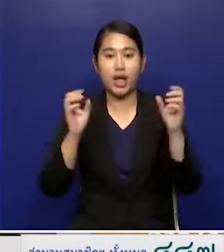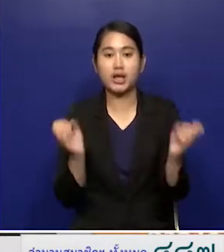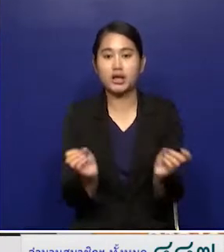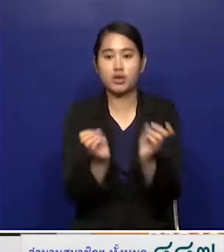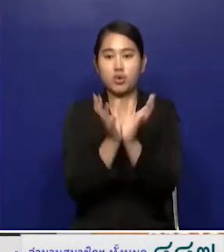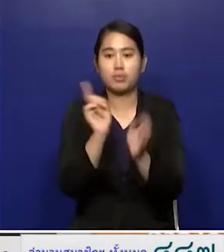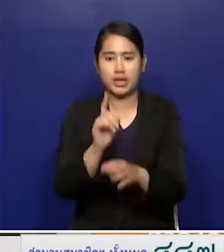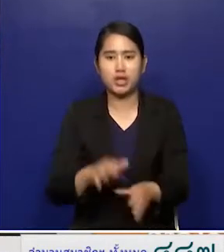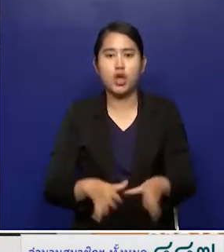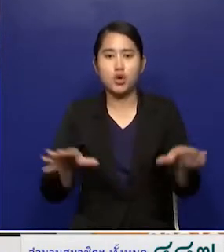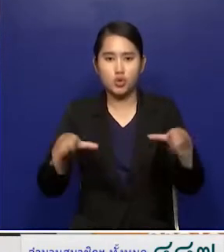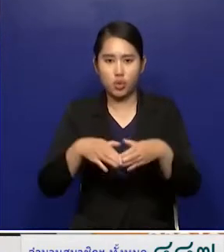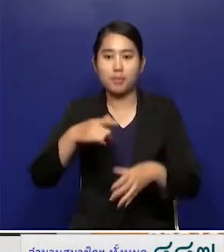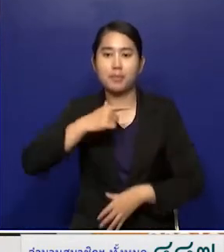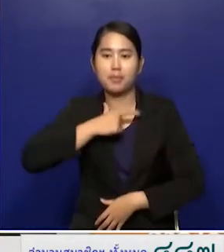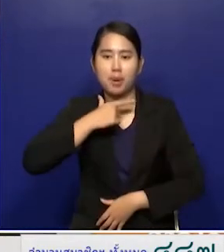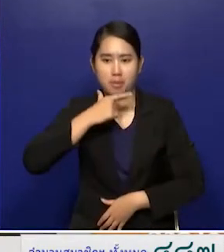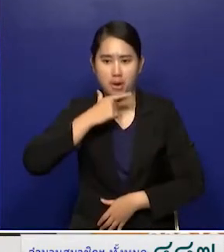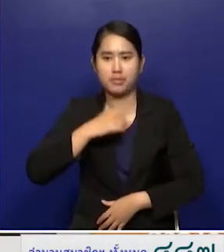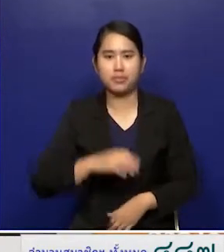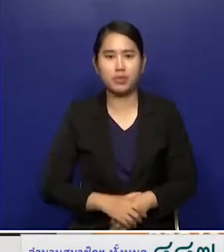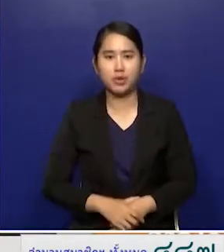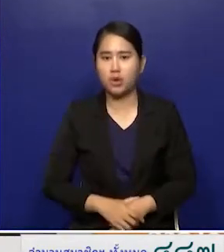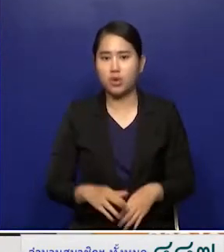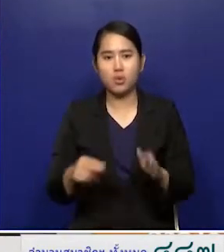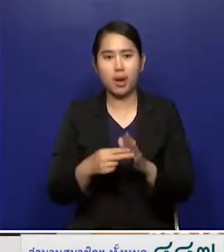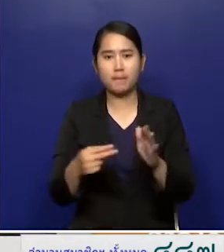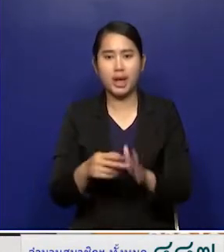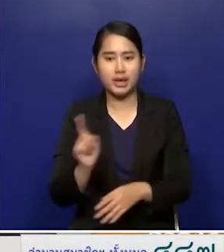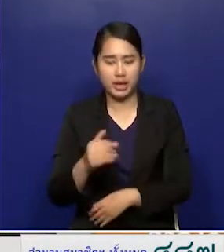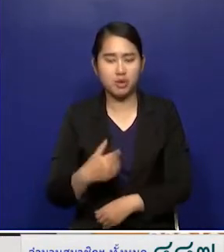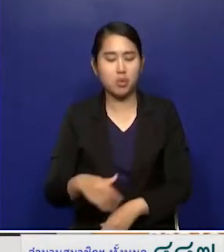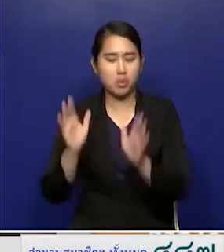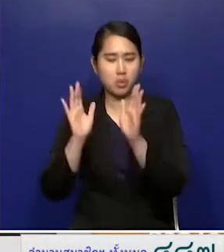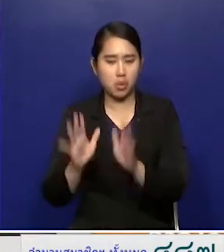พี่น้องชาติพัธขผมครับตกเป็จำเลยของสังคม